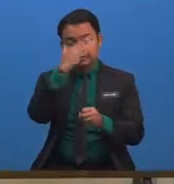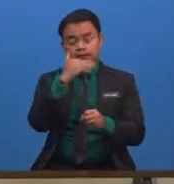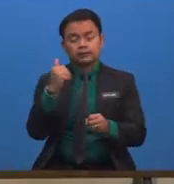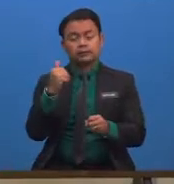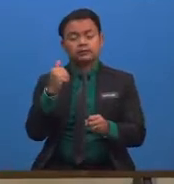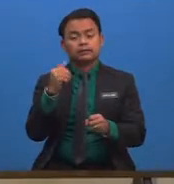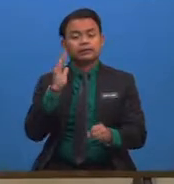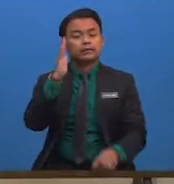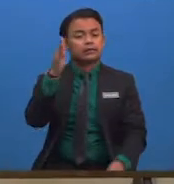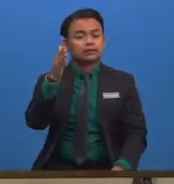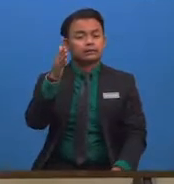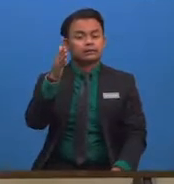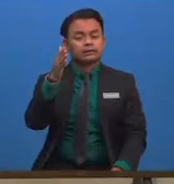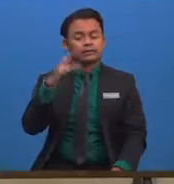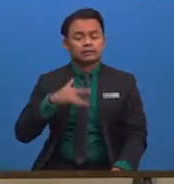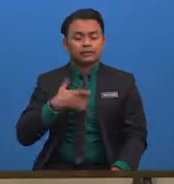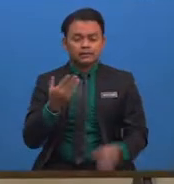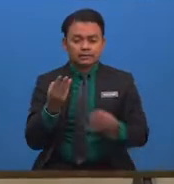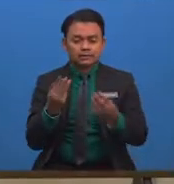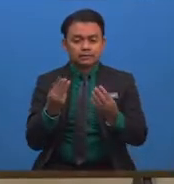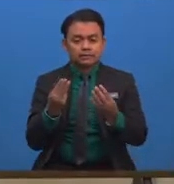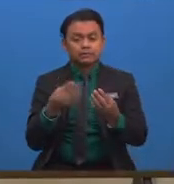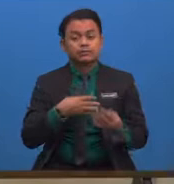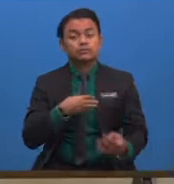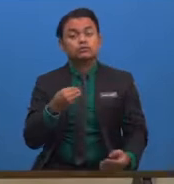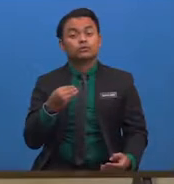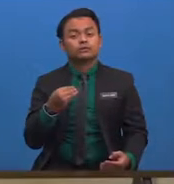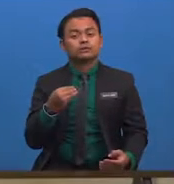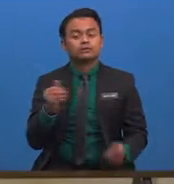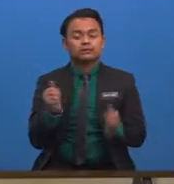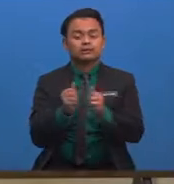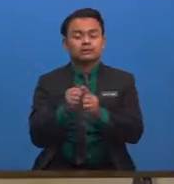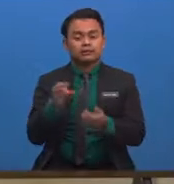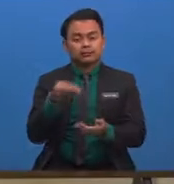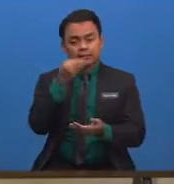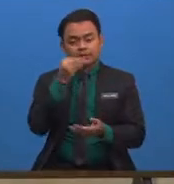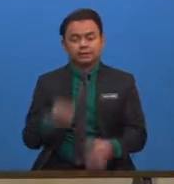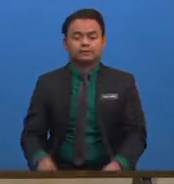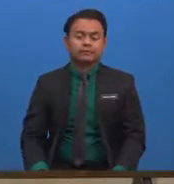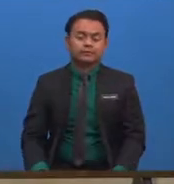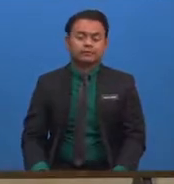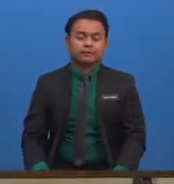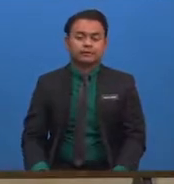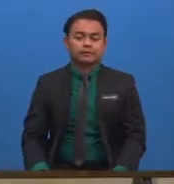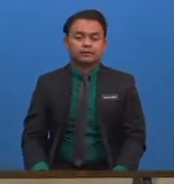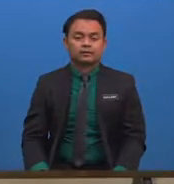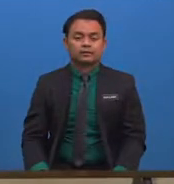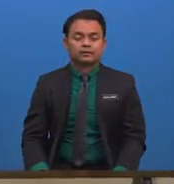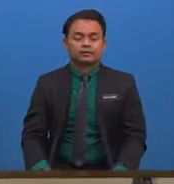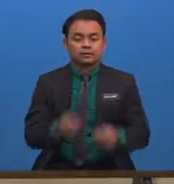dan meningkatkan selera. Maka, susunlah sayur-sayuran kamu secara berselang-seli warnanya.